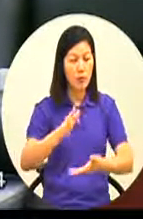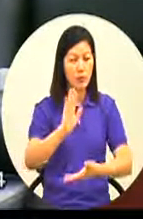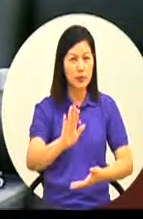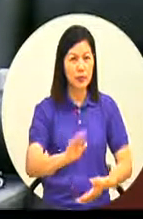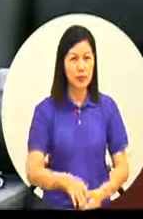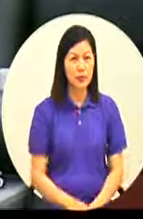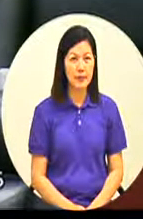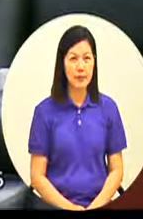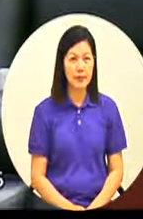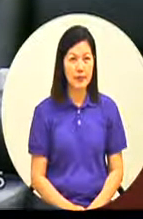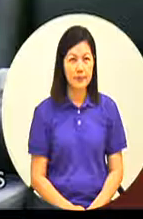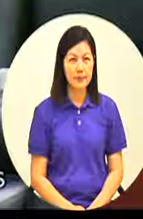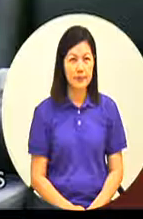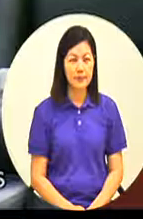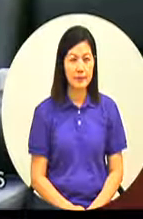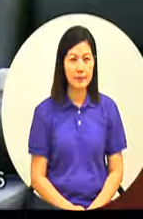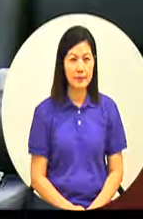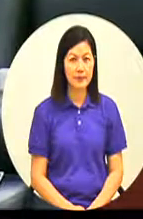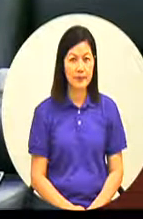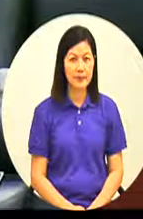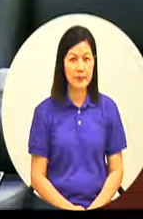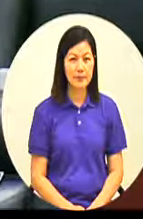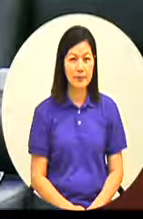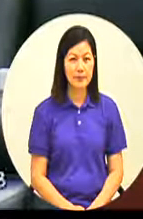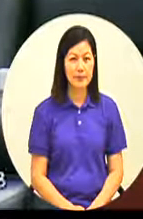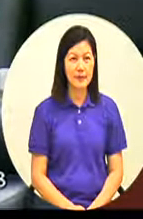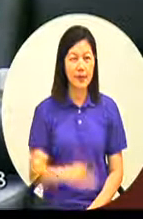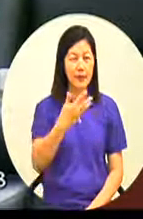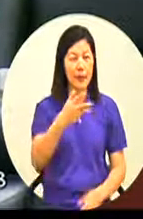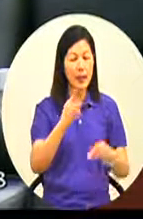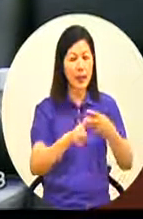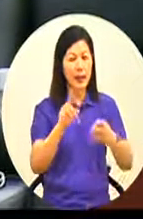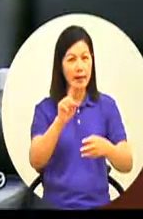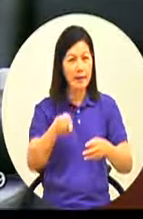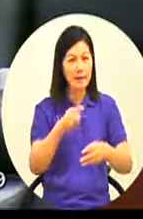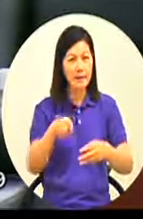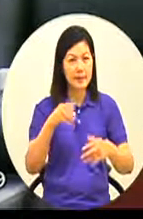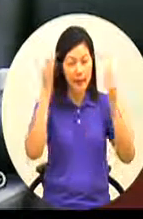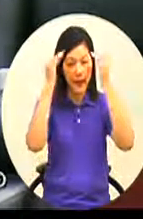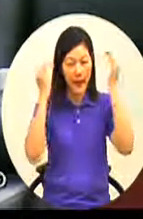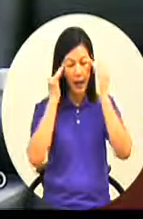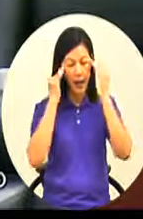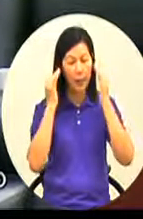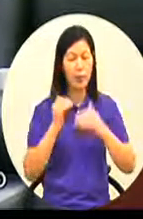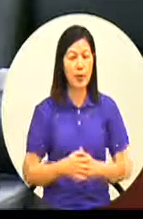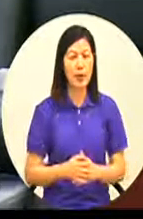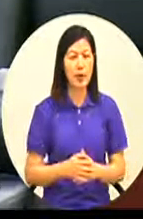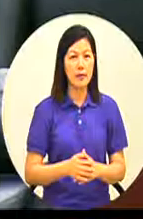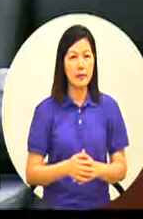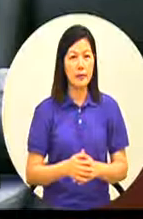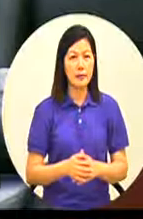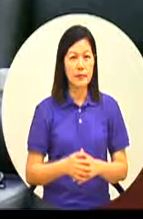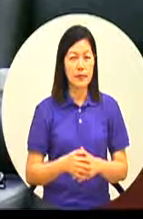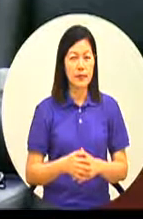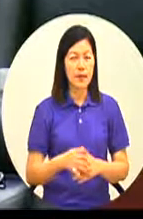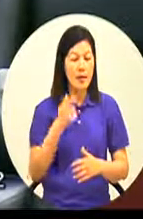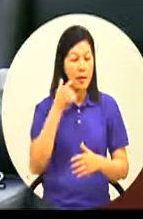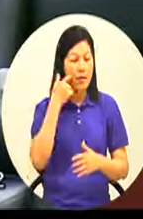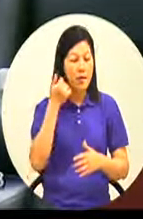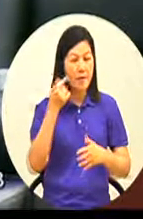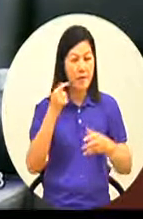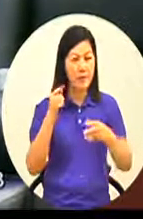本哦，一个八王子，还有我们的韩国釜山啊，这些其实他们跟我